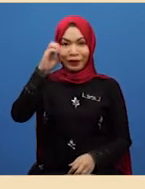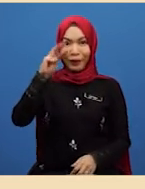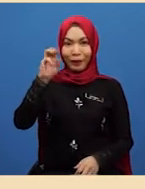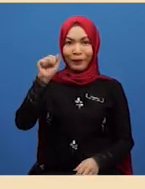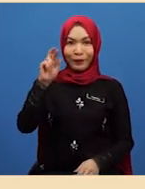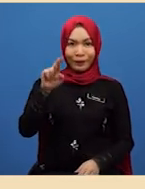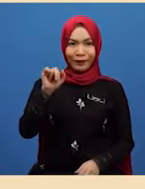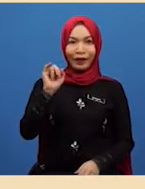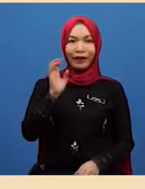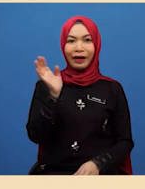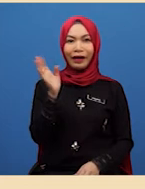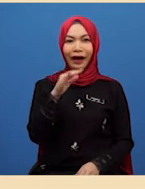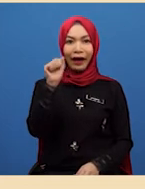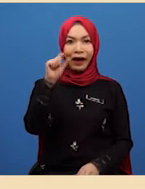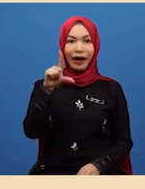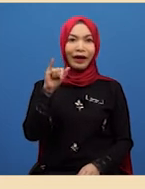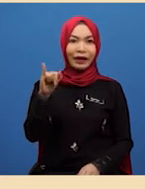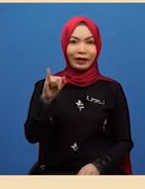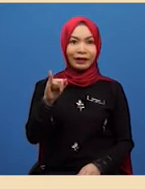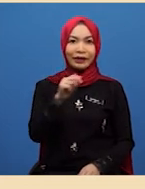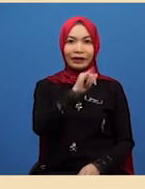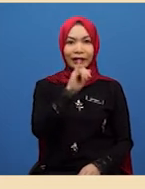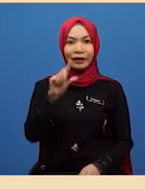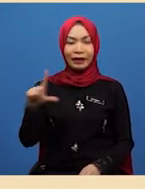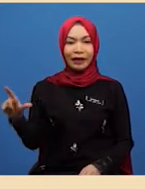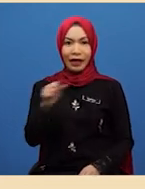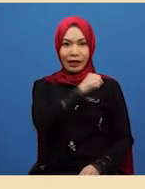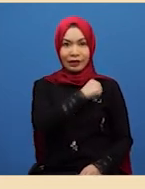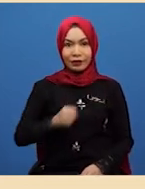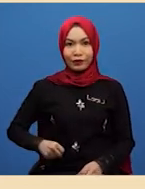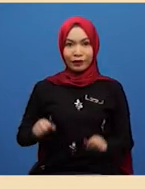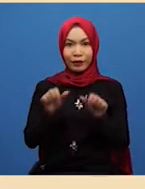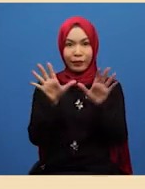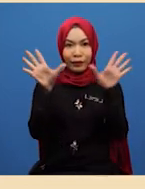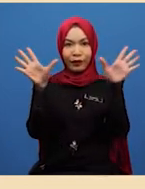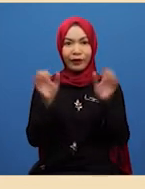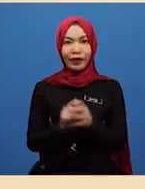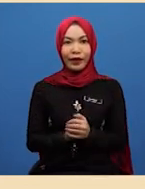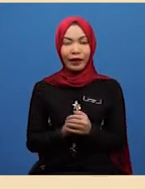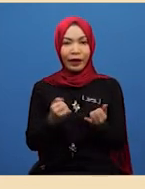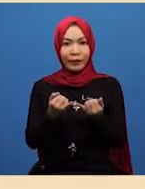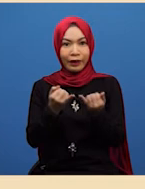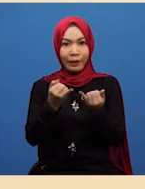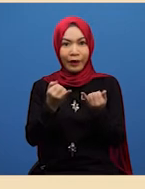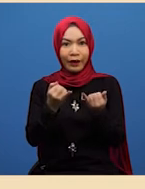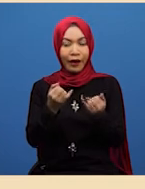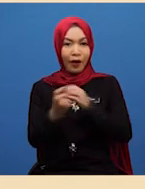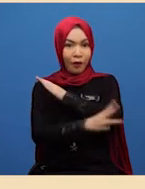Ali Saifuddin II adalah Sultan Brunei yang mentadbir wilayah Sarawak ketika itu. Pada